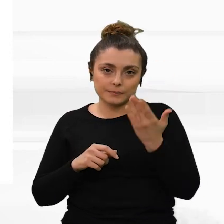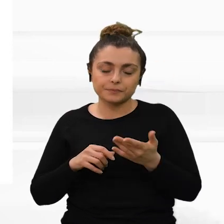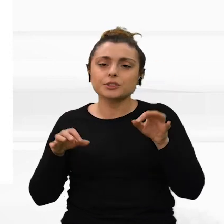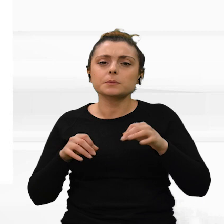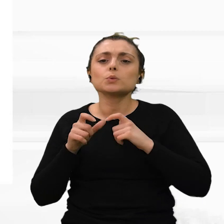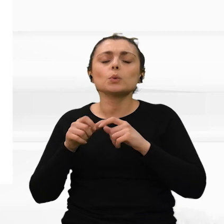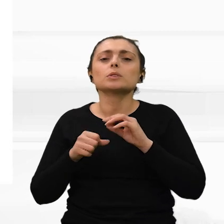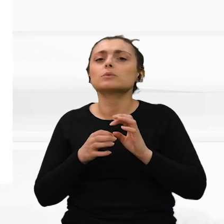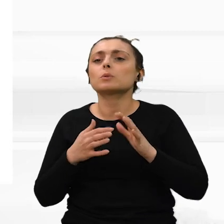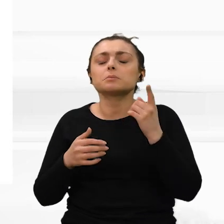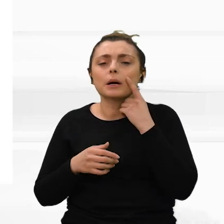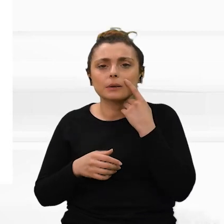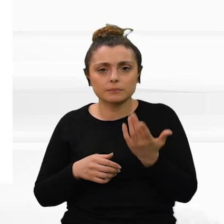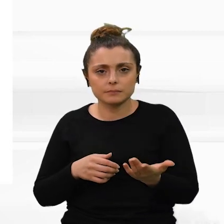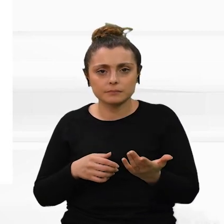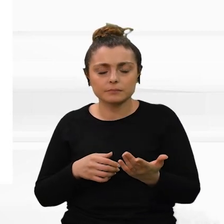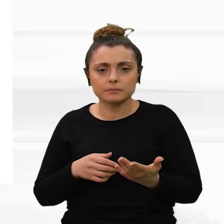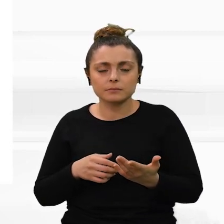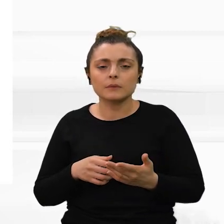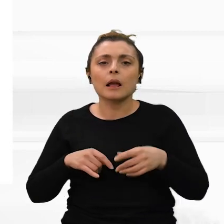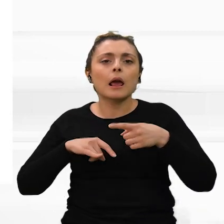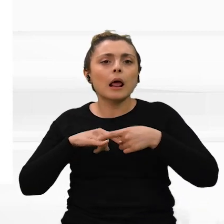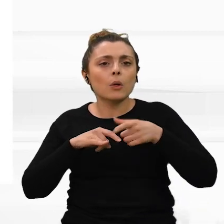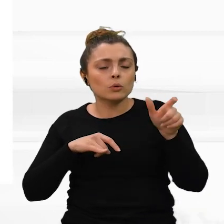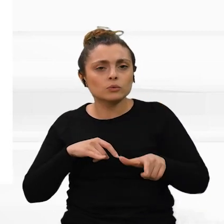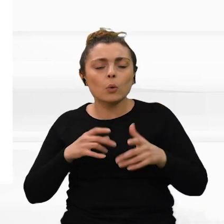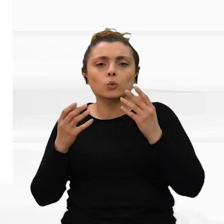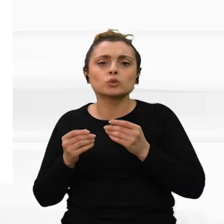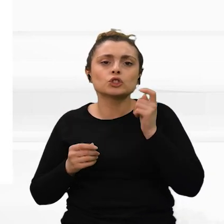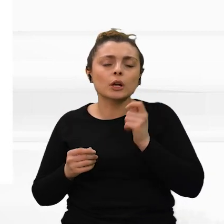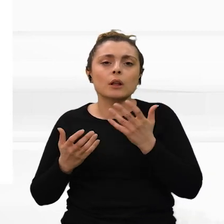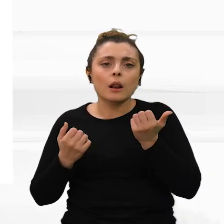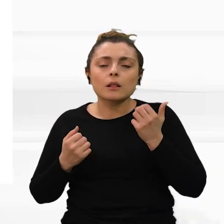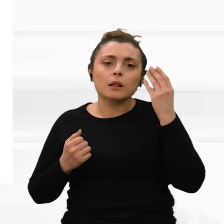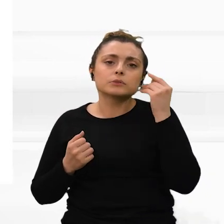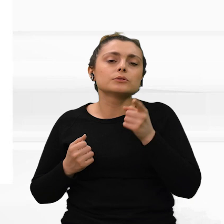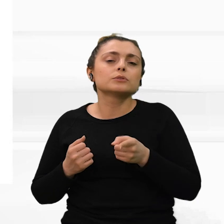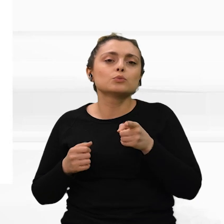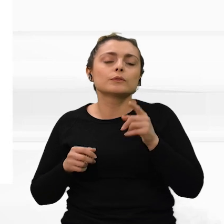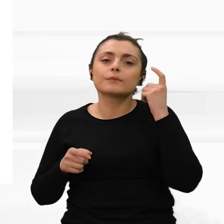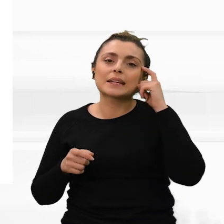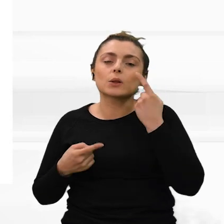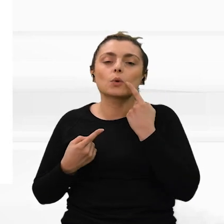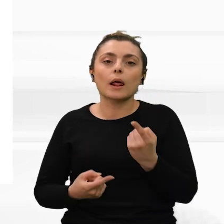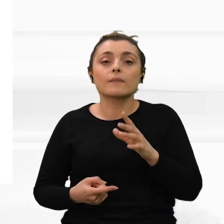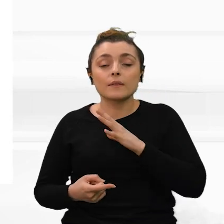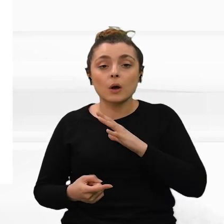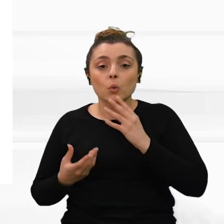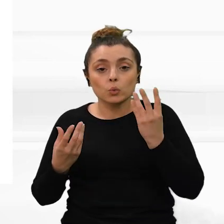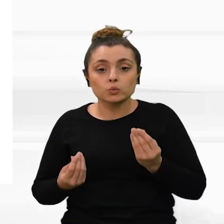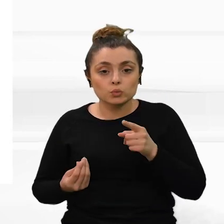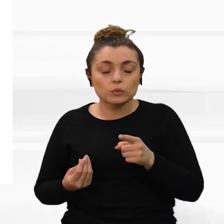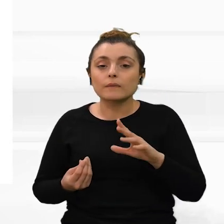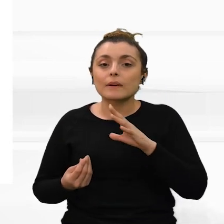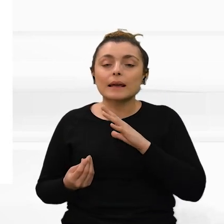anlayışı şimdi sorumuzu çözelim a herakleitos'un oluştuysa sana alan anlayışı bu görüşe göre varlık